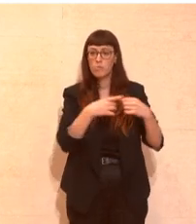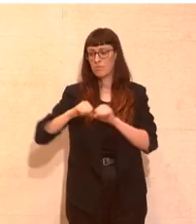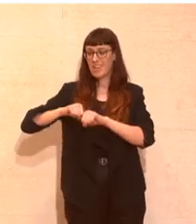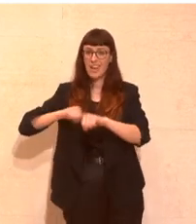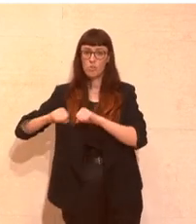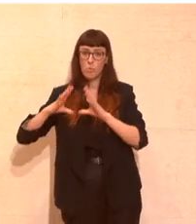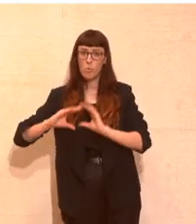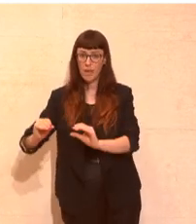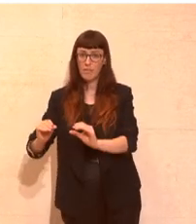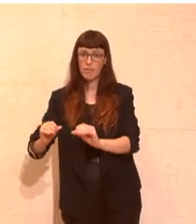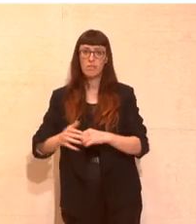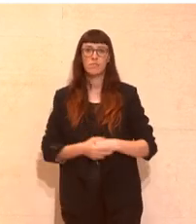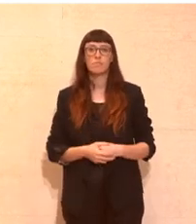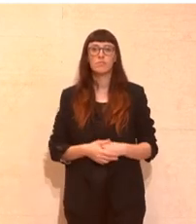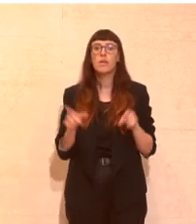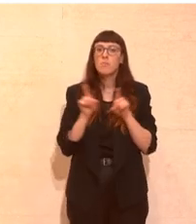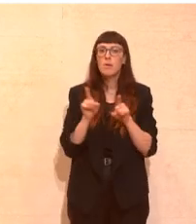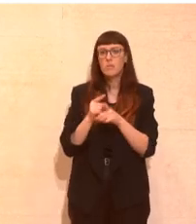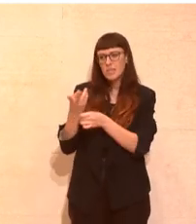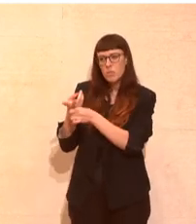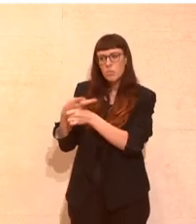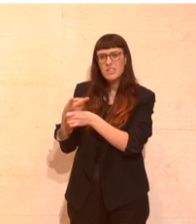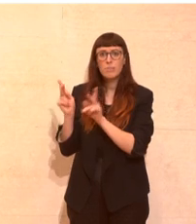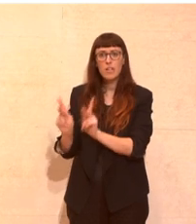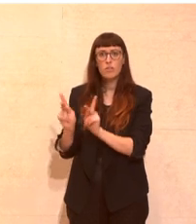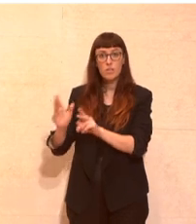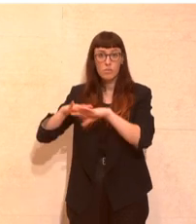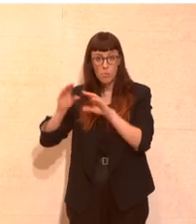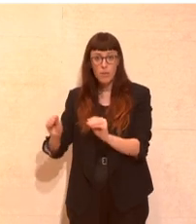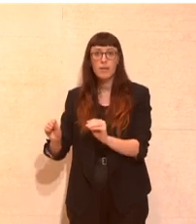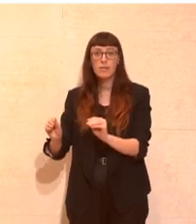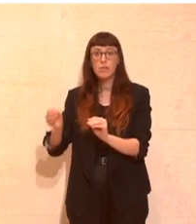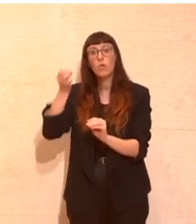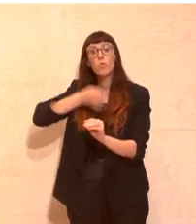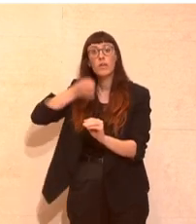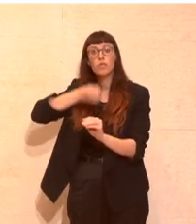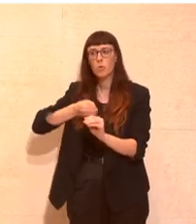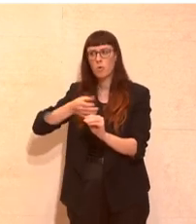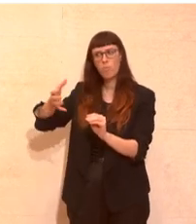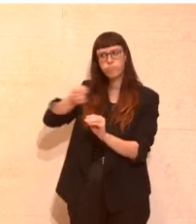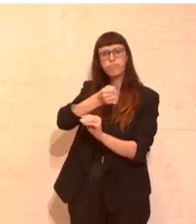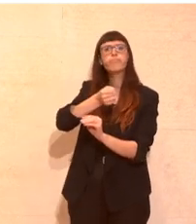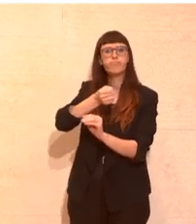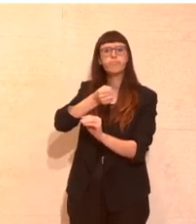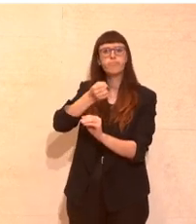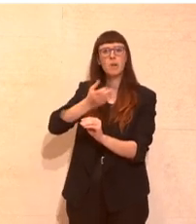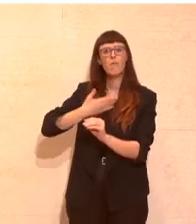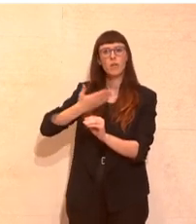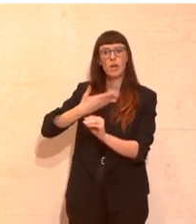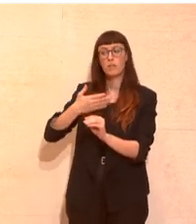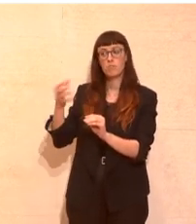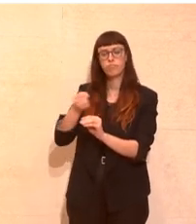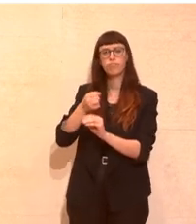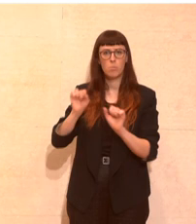et du matériel pédagogique qui pourrait exister et vous servir sur ces thématiques. On a l'immense